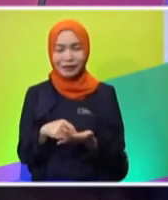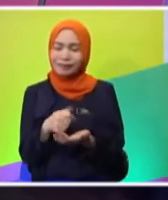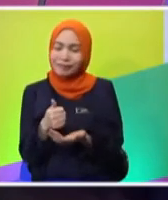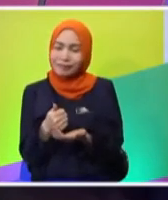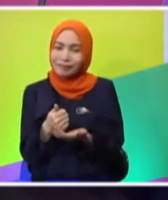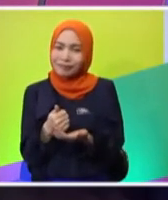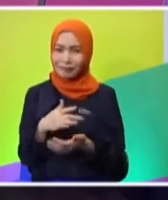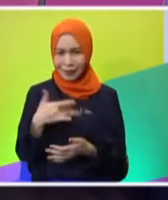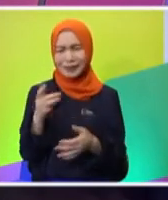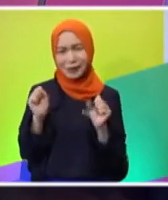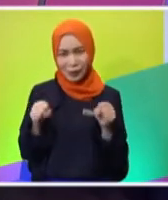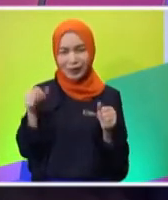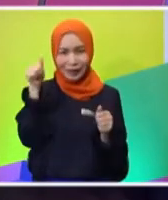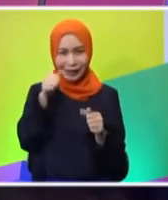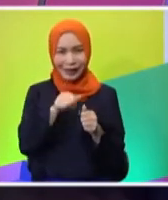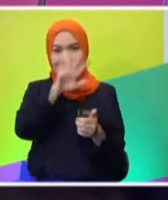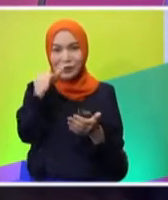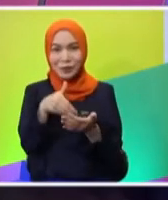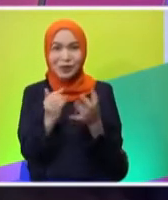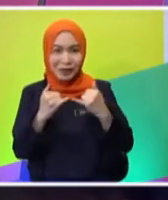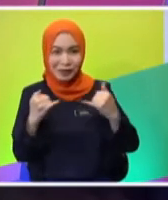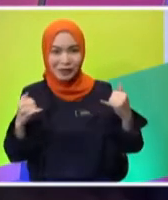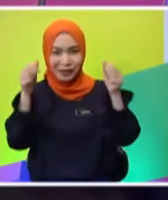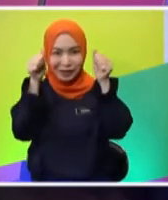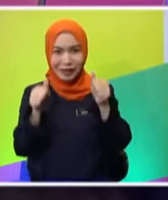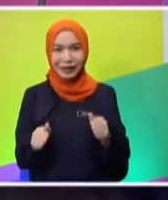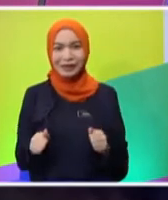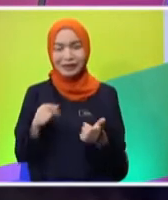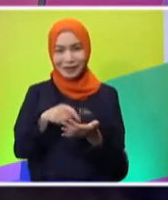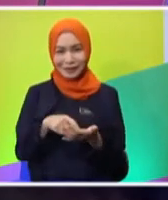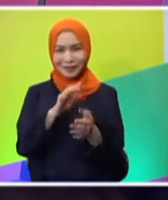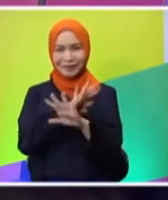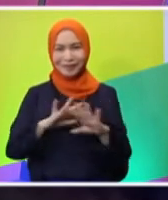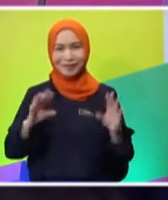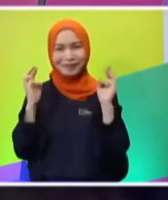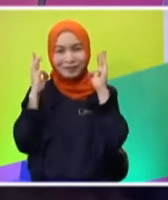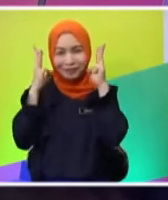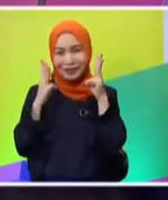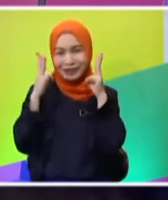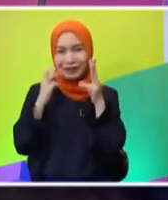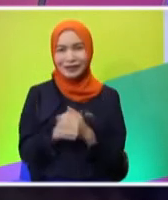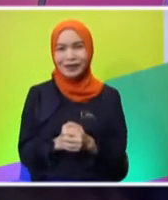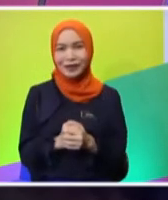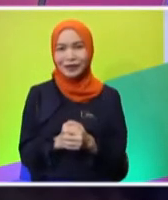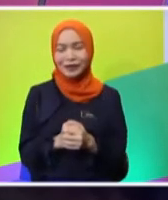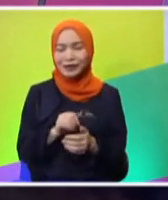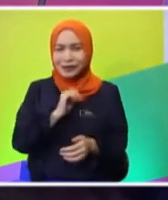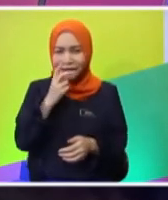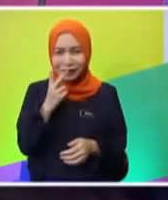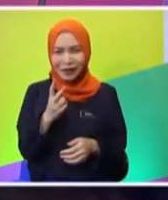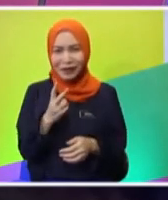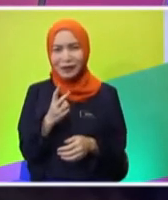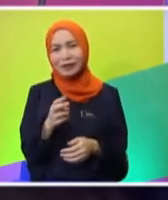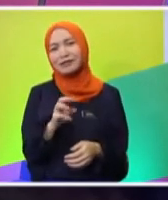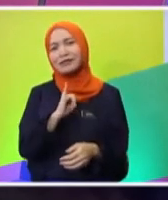semua ya jenis-jenis Arca macam bimbang ejekan Once Gowa sebab bila tengok si ketura sama channel semua stiker